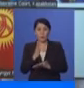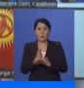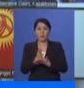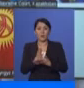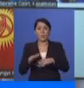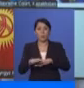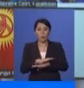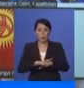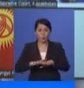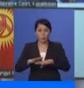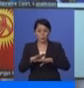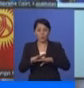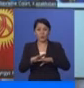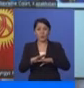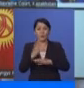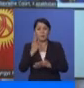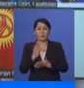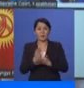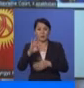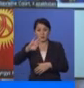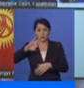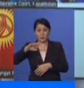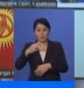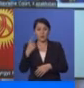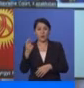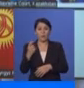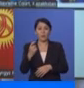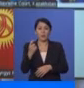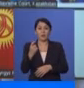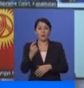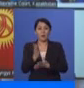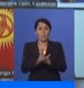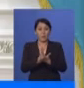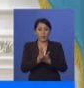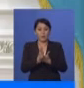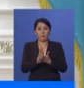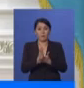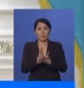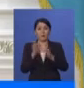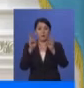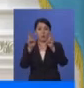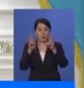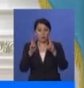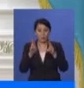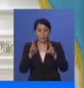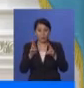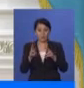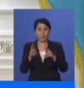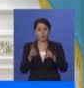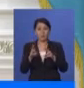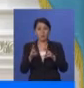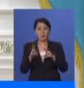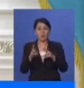қоғам тарапынан туындаған әлеуметтік, экономикалық және саяси сипаттағы талап тілектерге